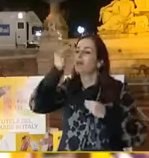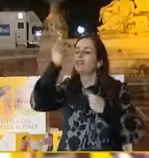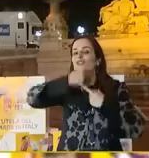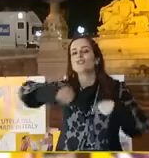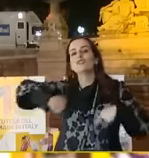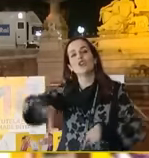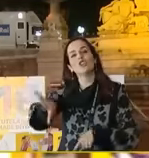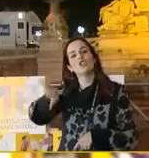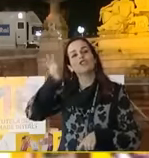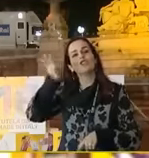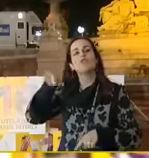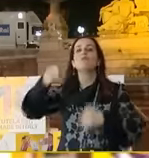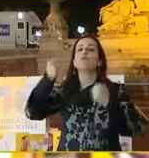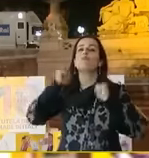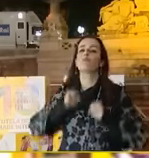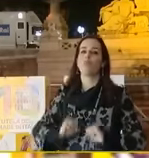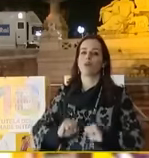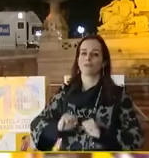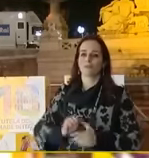possiamo scegliere